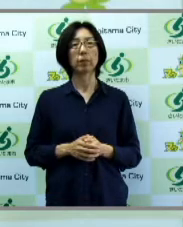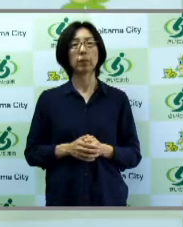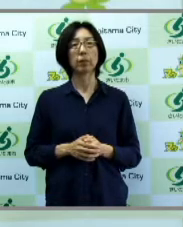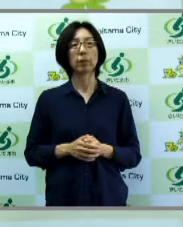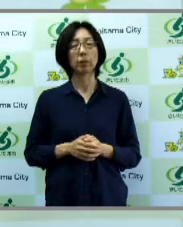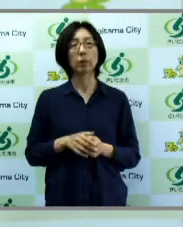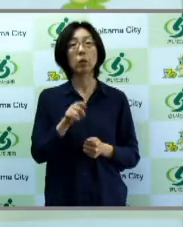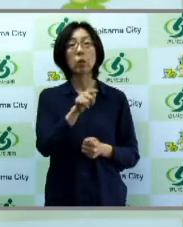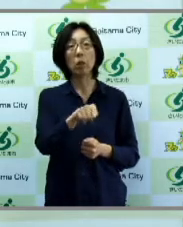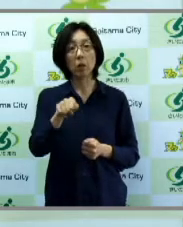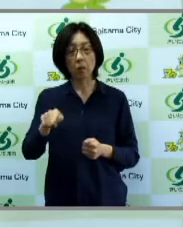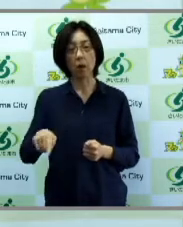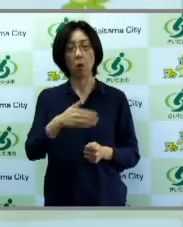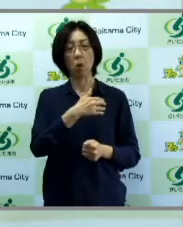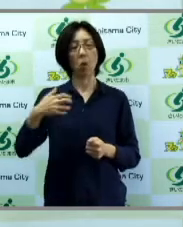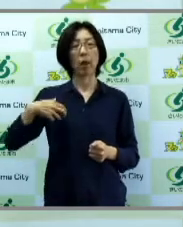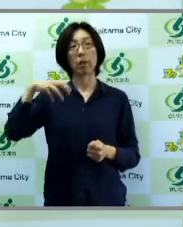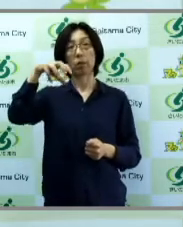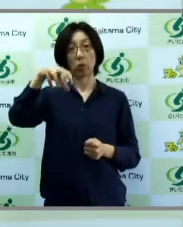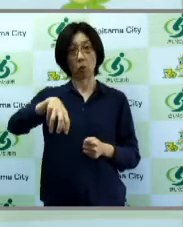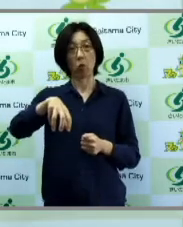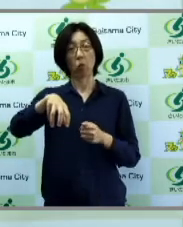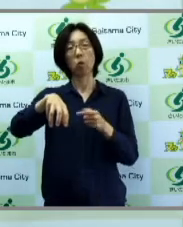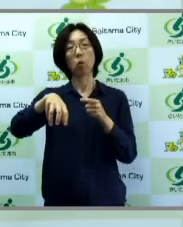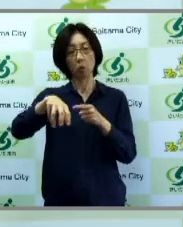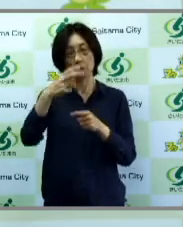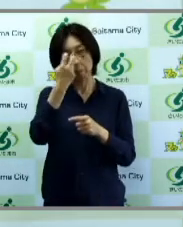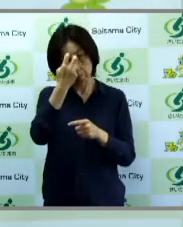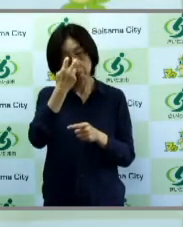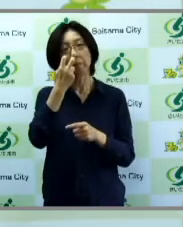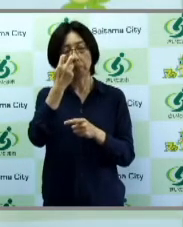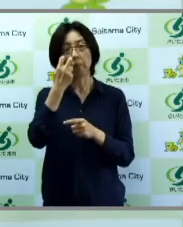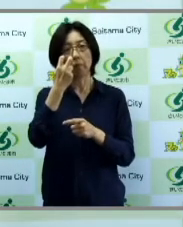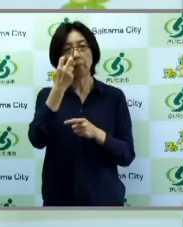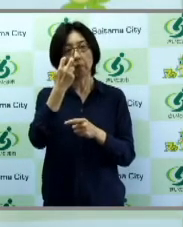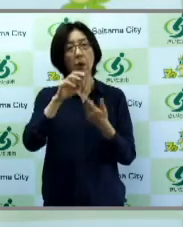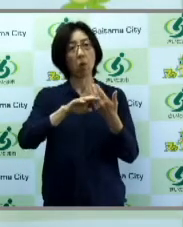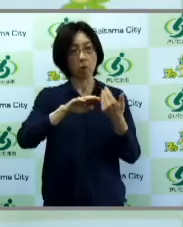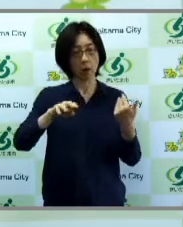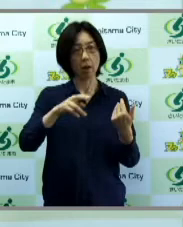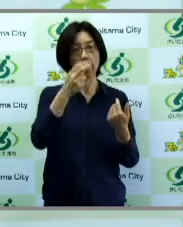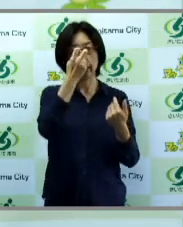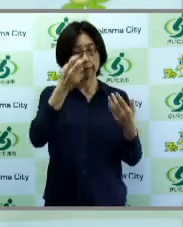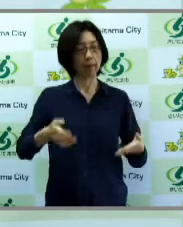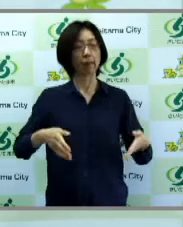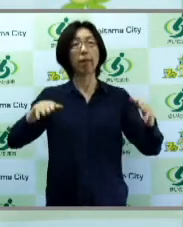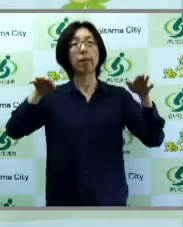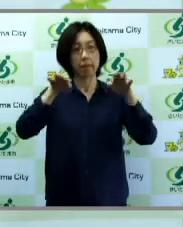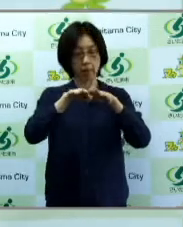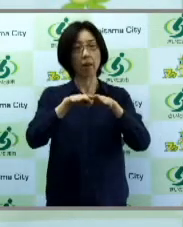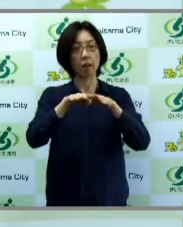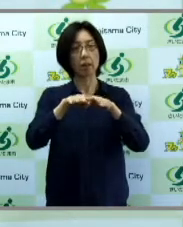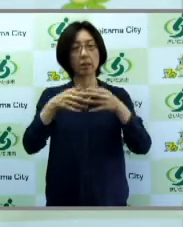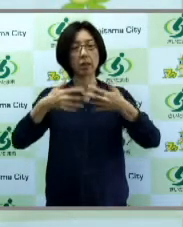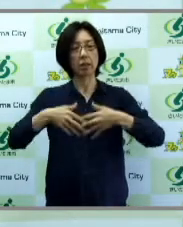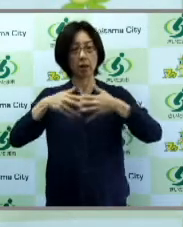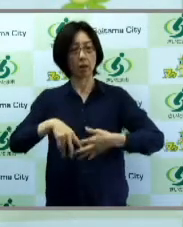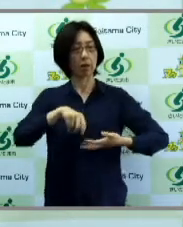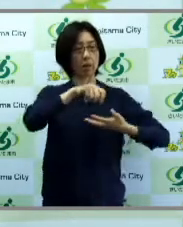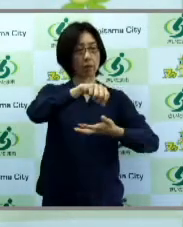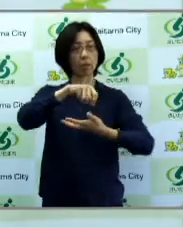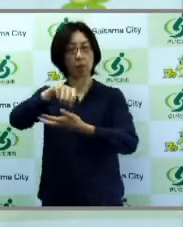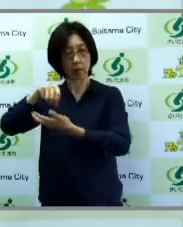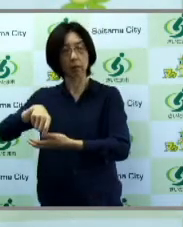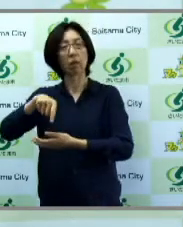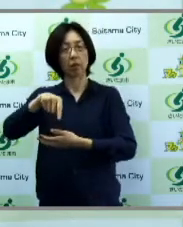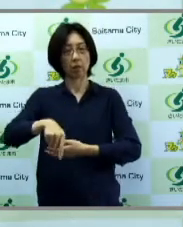健康科学センターでこういった検査をやっておりますが、そこで、まあ、PCR 機を増やして増強するというやり方